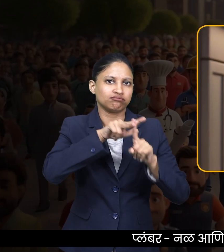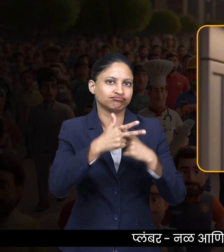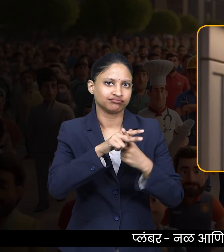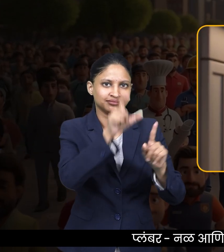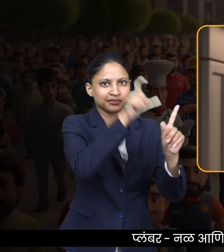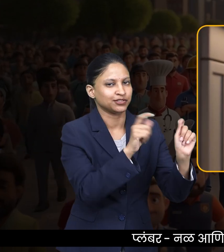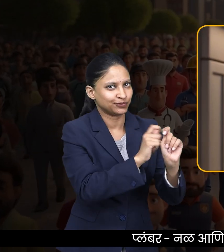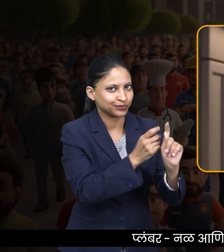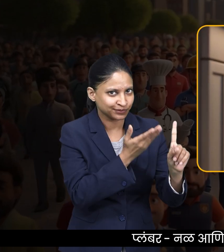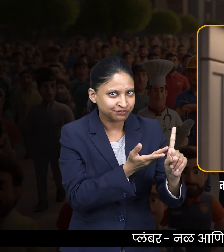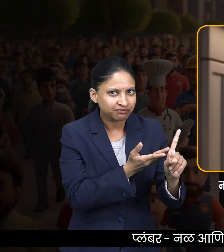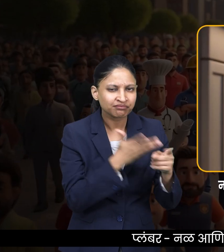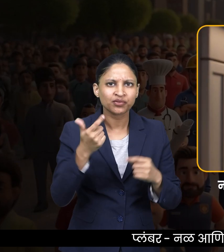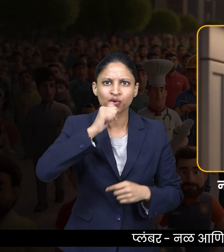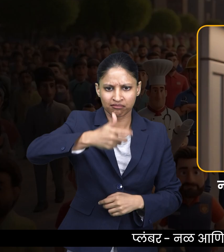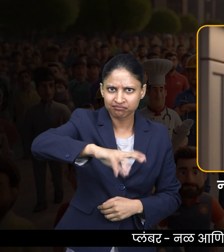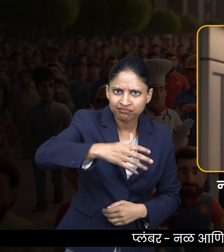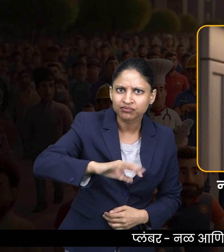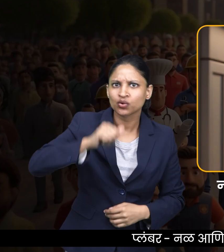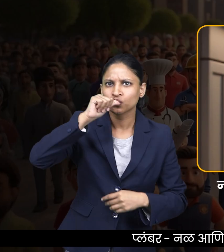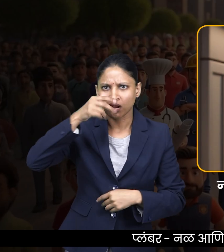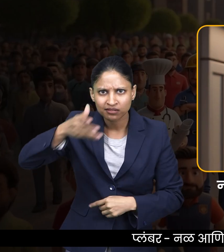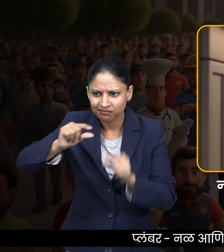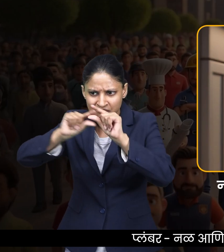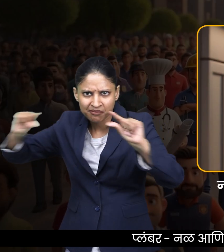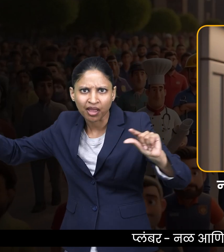प्लंबर नळ आणि पाण्याचे पाईप दुरुस्त करतो.